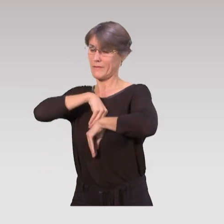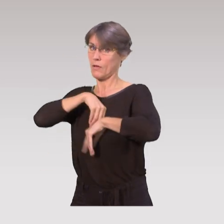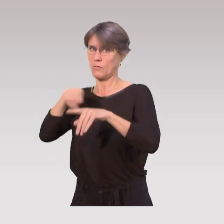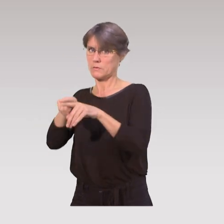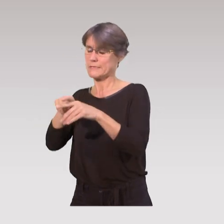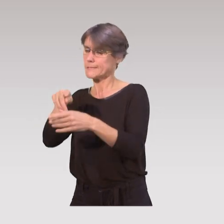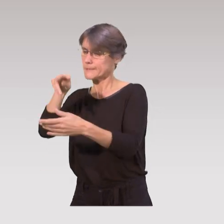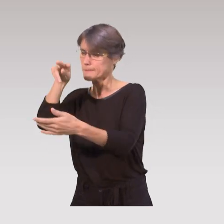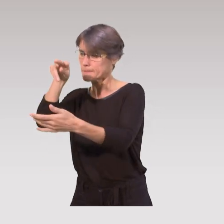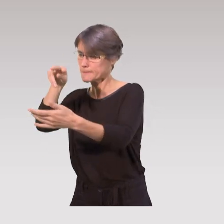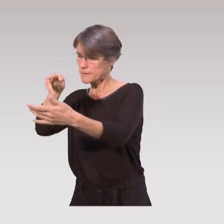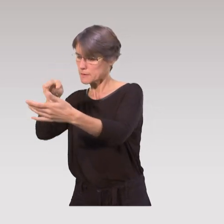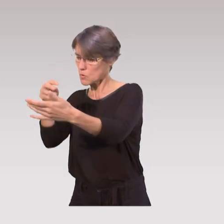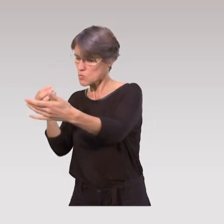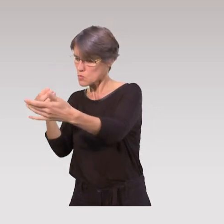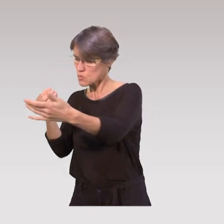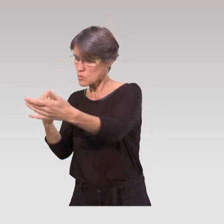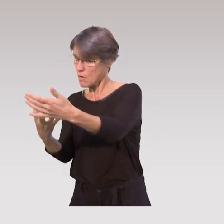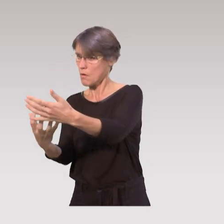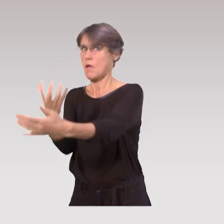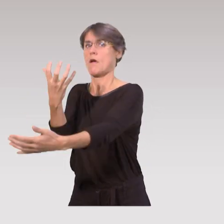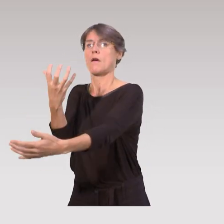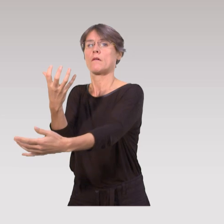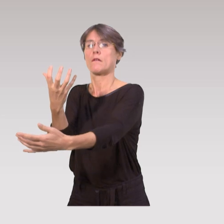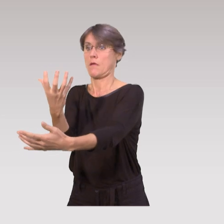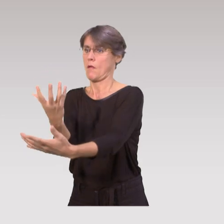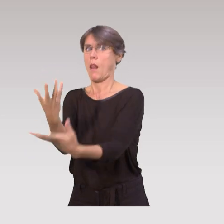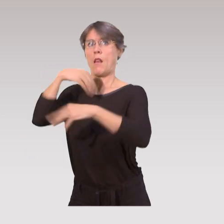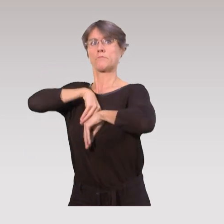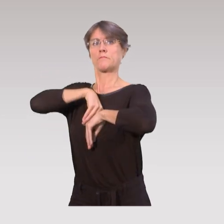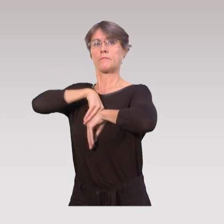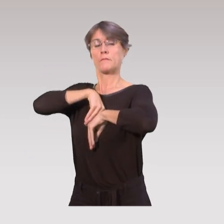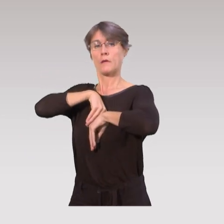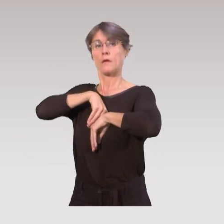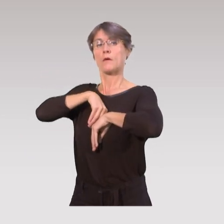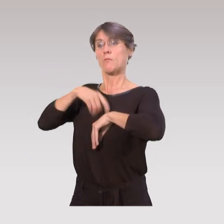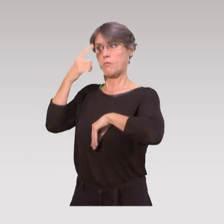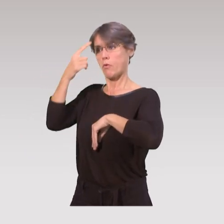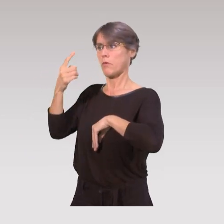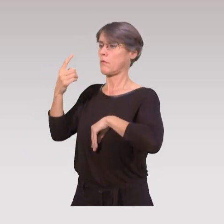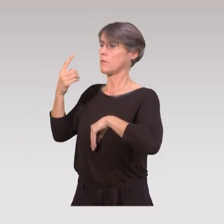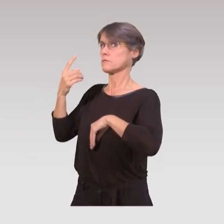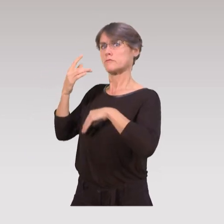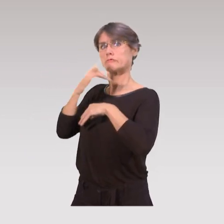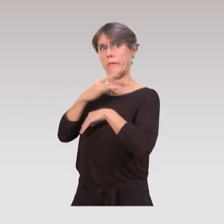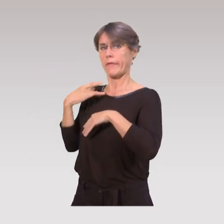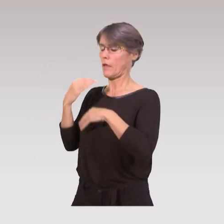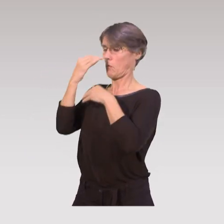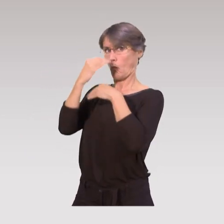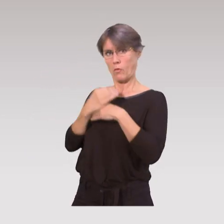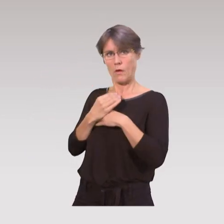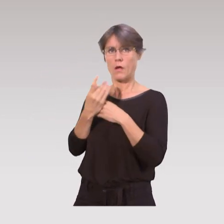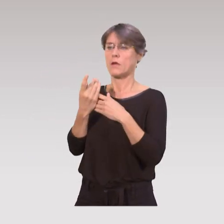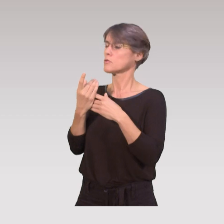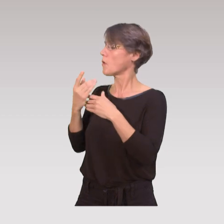mais c'est aussi d'être capable de trouver la bonne information, de la discriminer, de se l'approprier pour